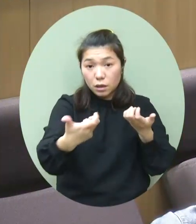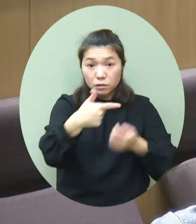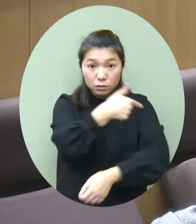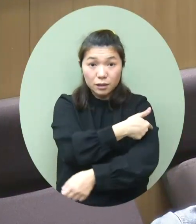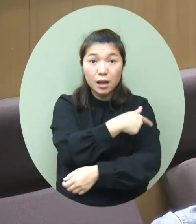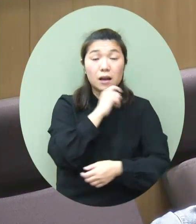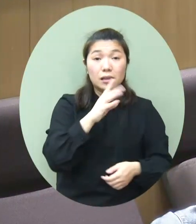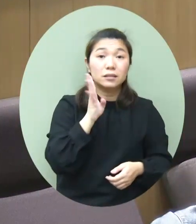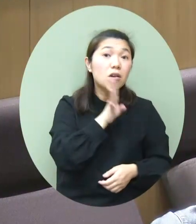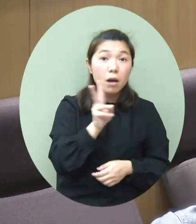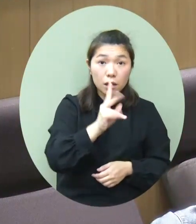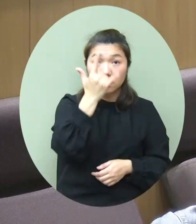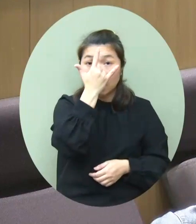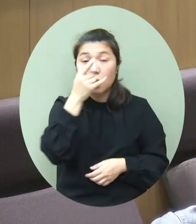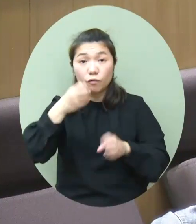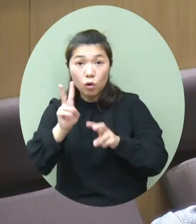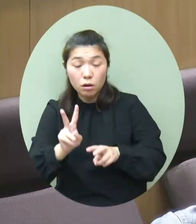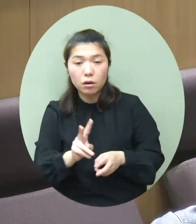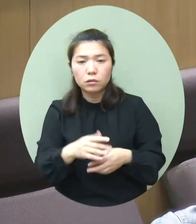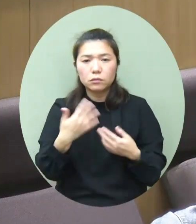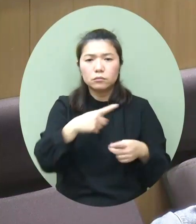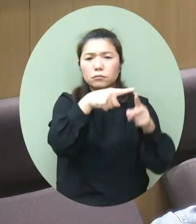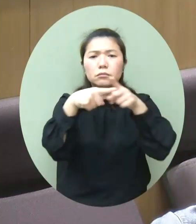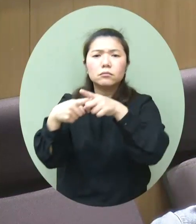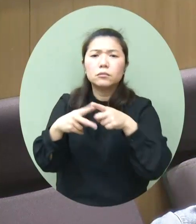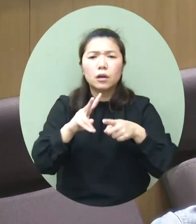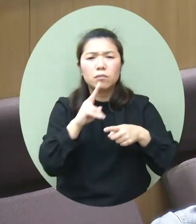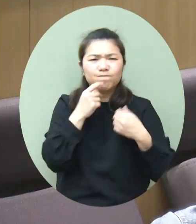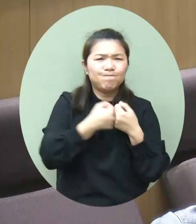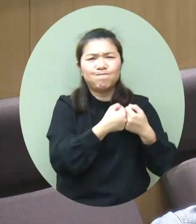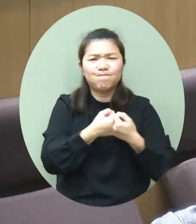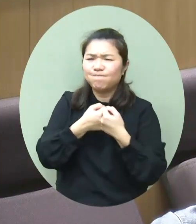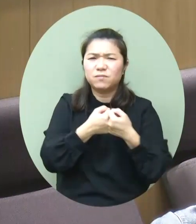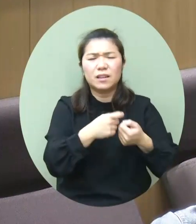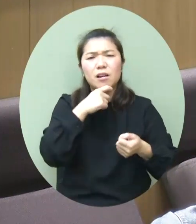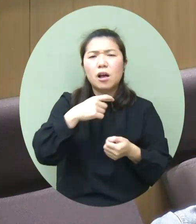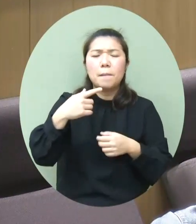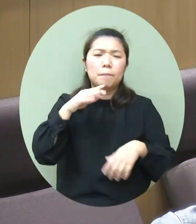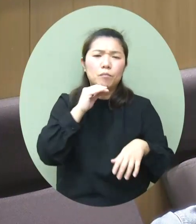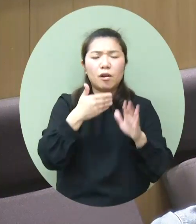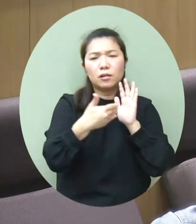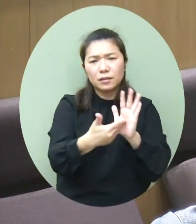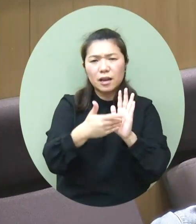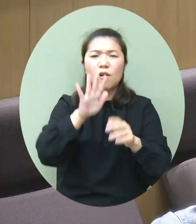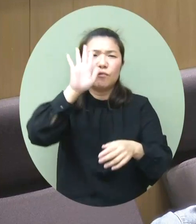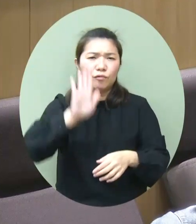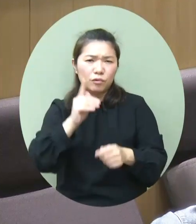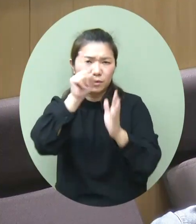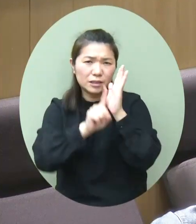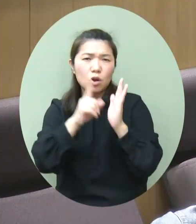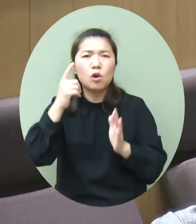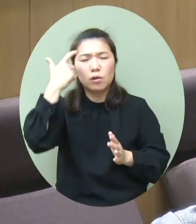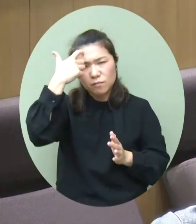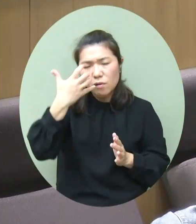的？是否两针都是4个星期？大家看到市民正在抢购普